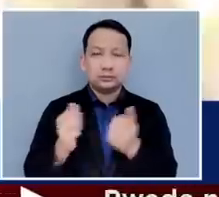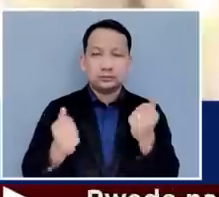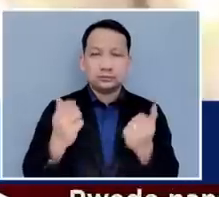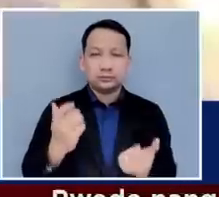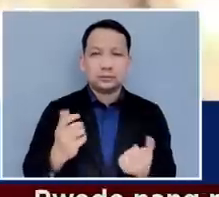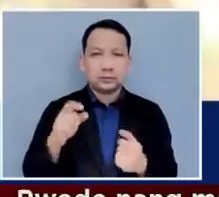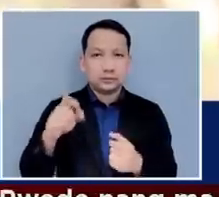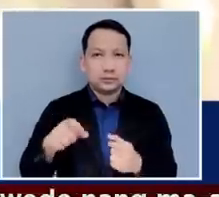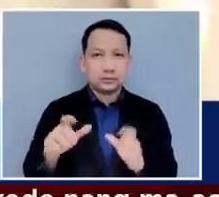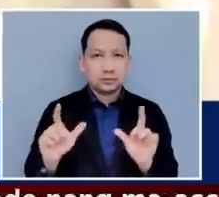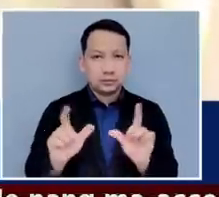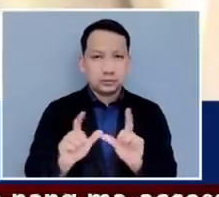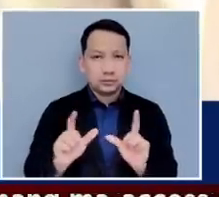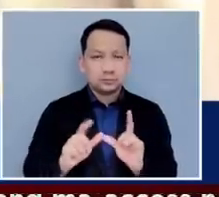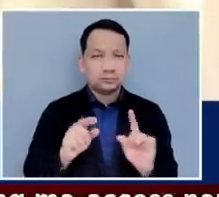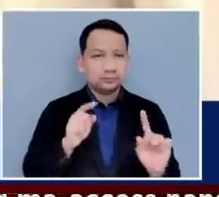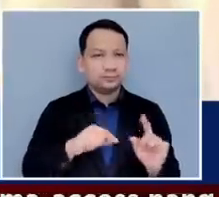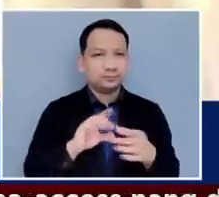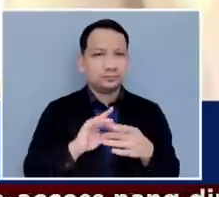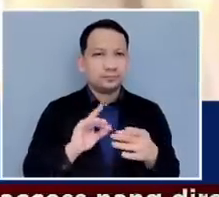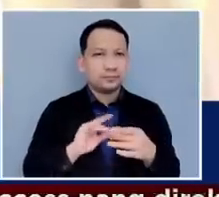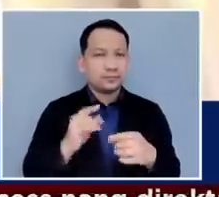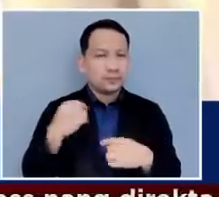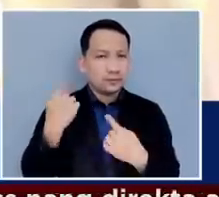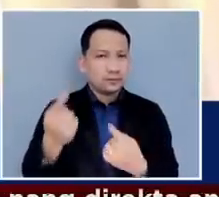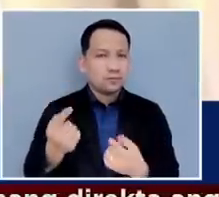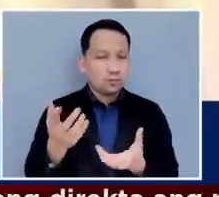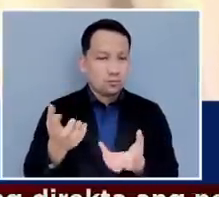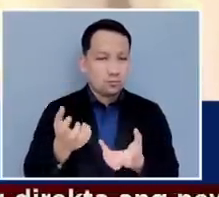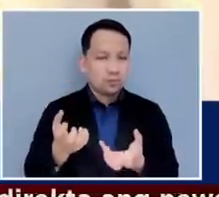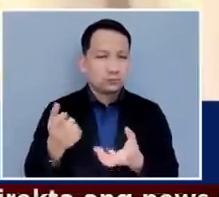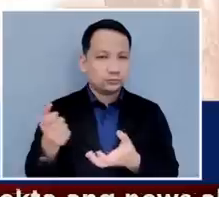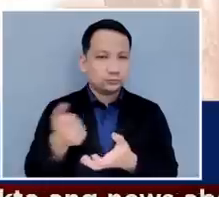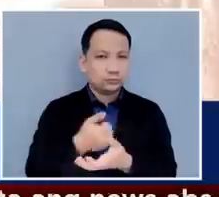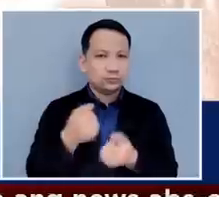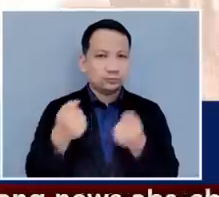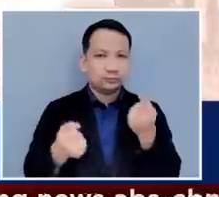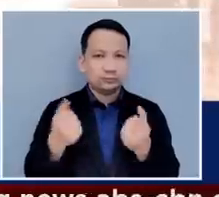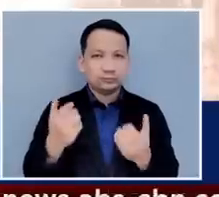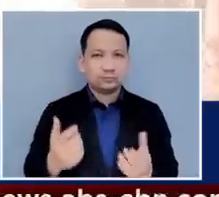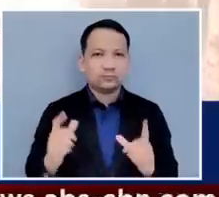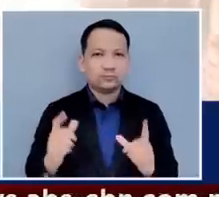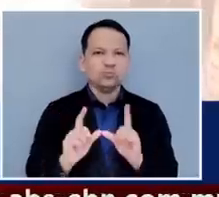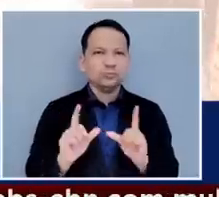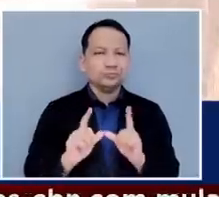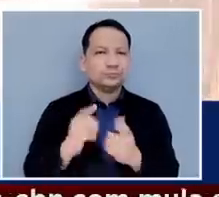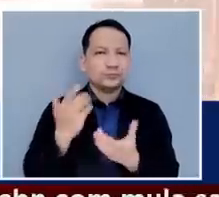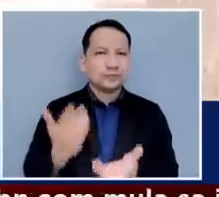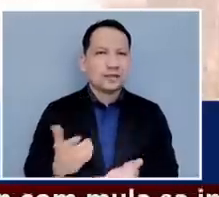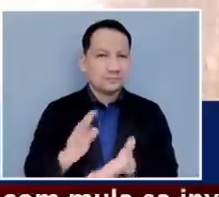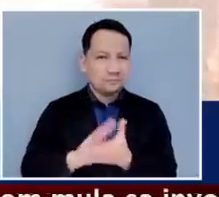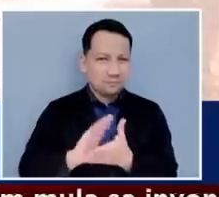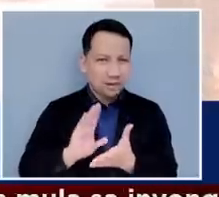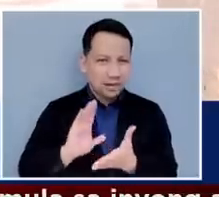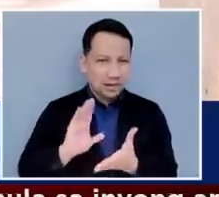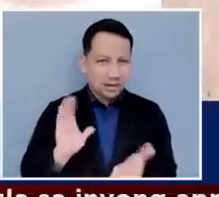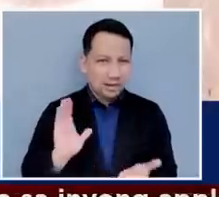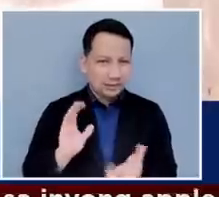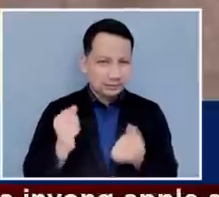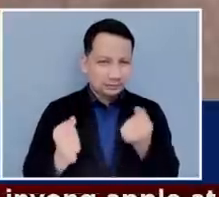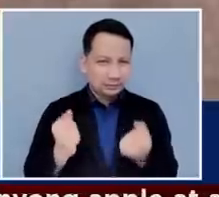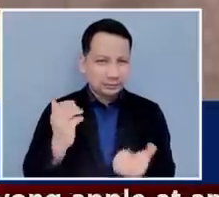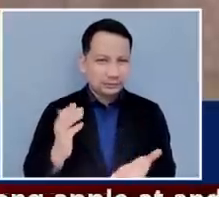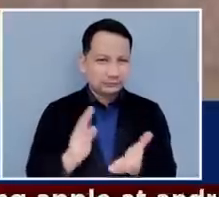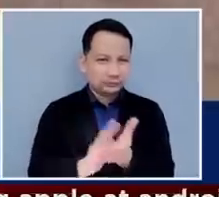lisensya. Kwento niya, matagal na sana niyang gustong kumuha ng lisensya pero mabigat sa bulsa ang gastos sa driving school pa